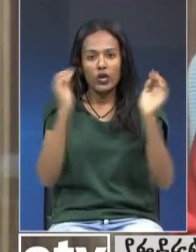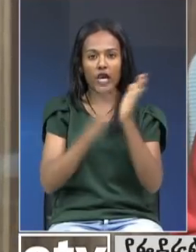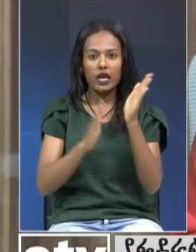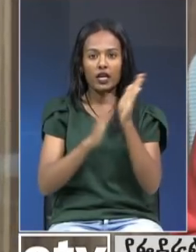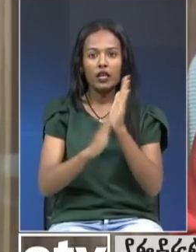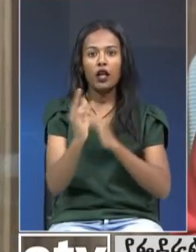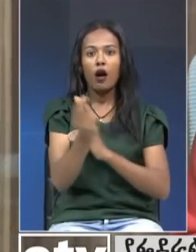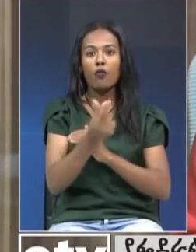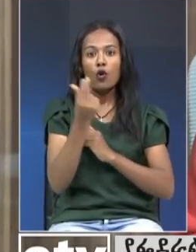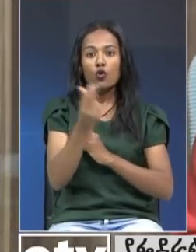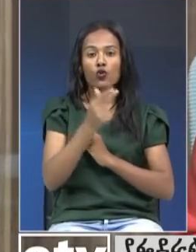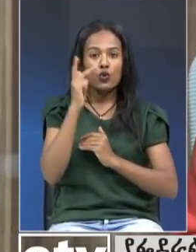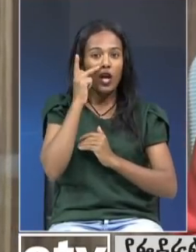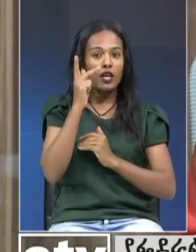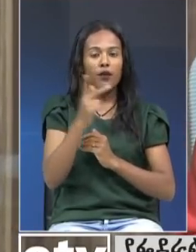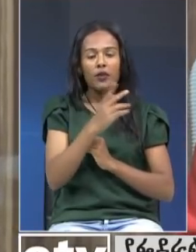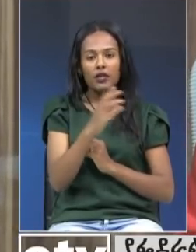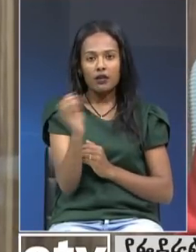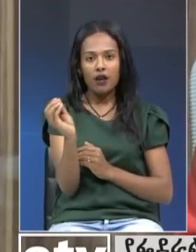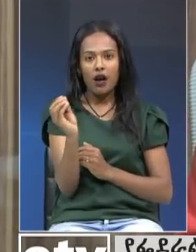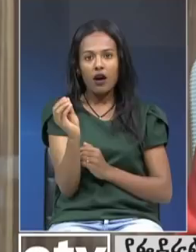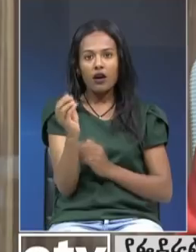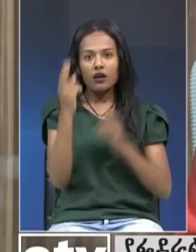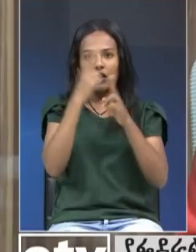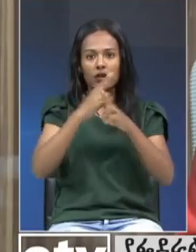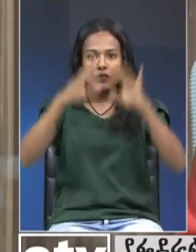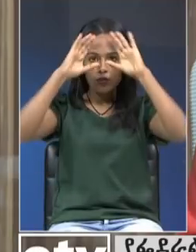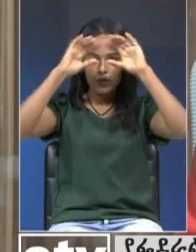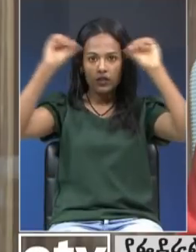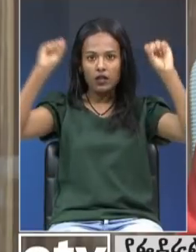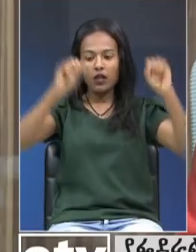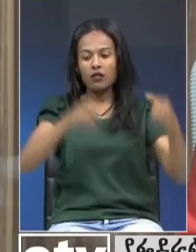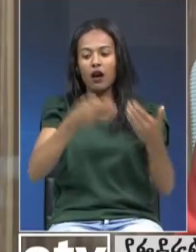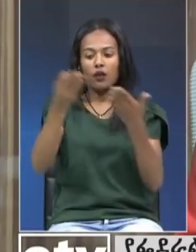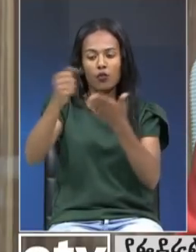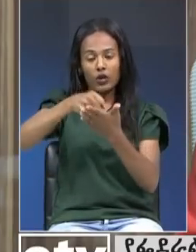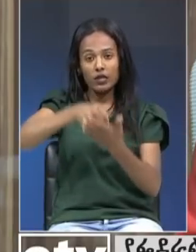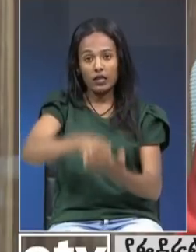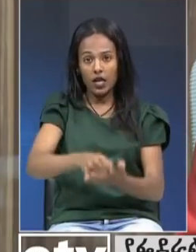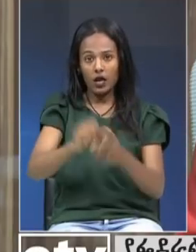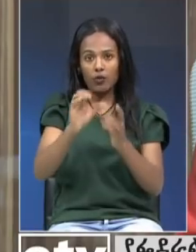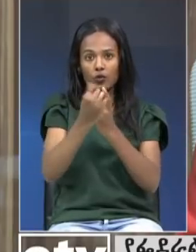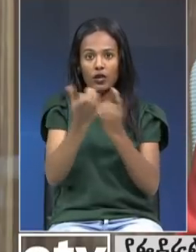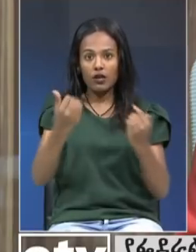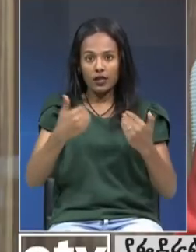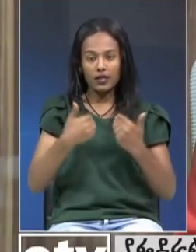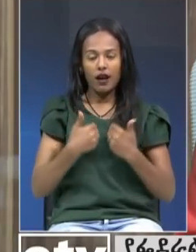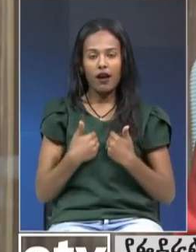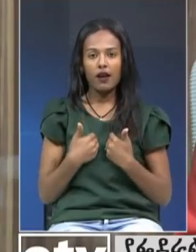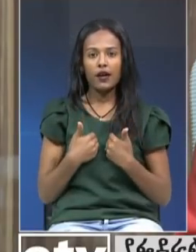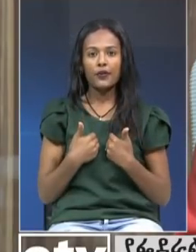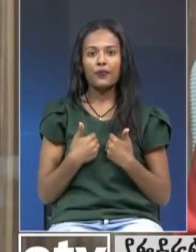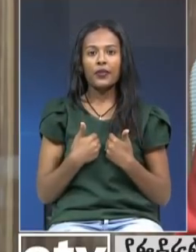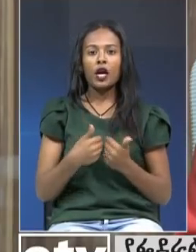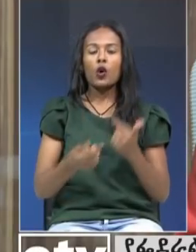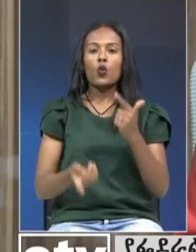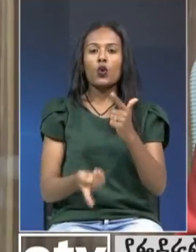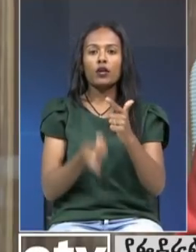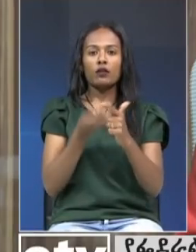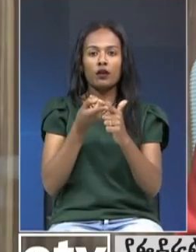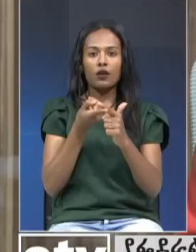ቦርዱ ያየበትና ለክብርት ፕሬዝዳንት አቅርቦ ያጸደቀበት ሁኔታ ስላለ፣